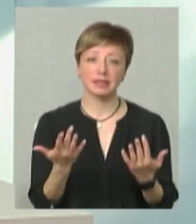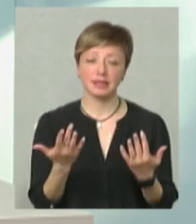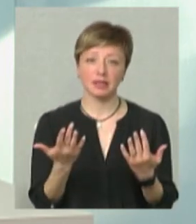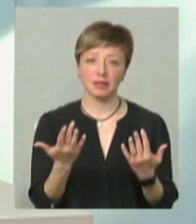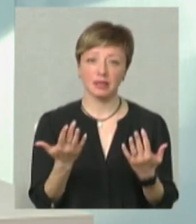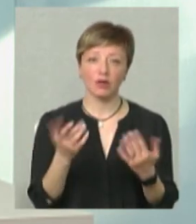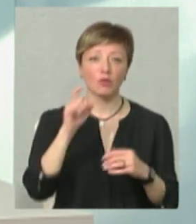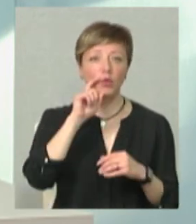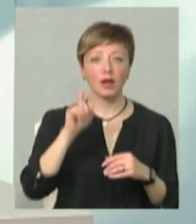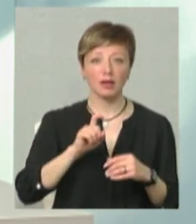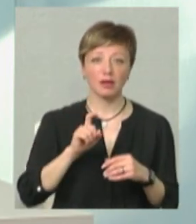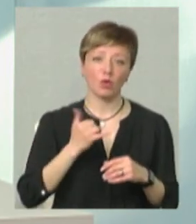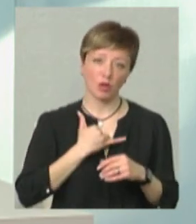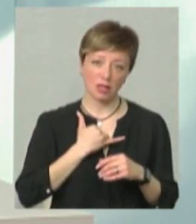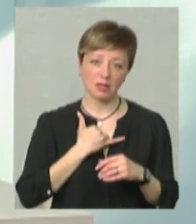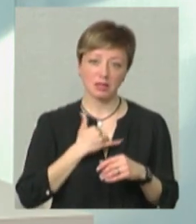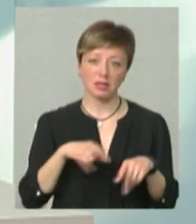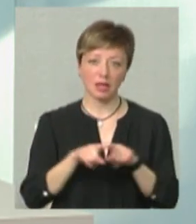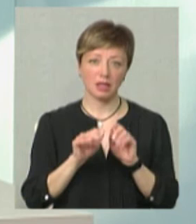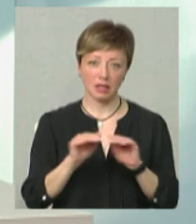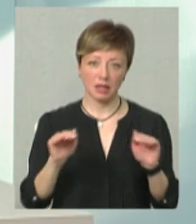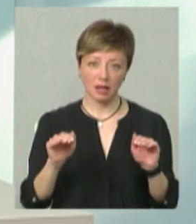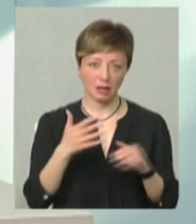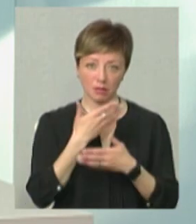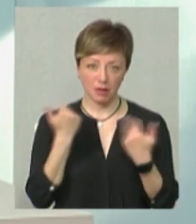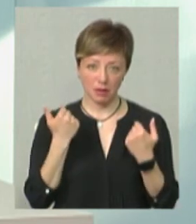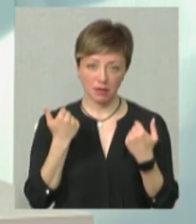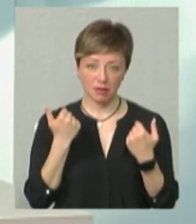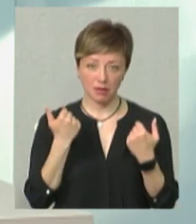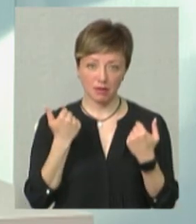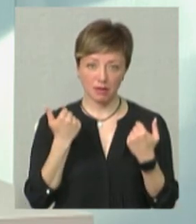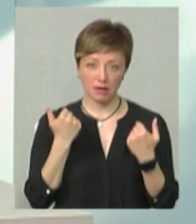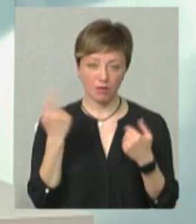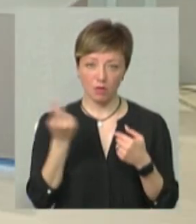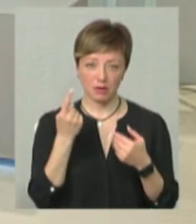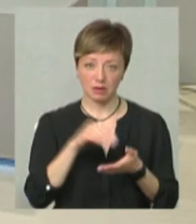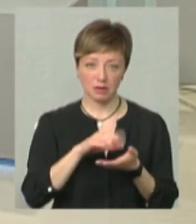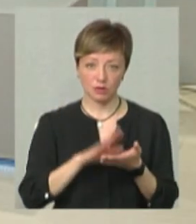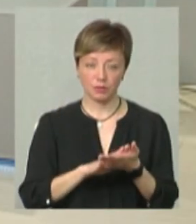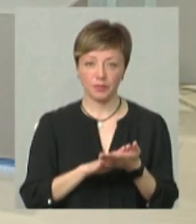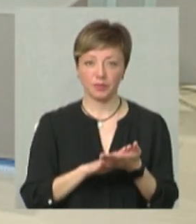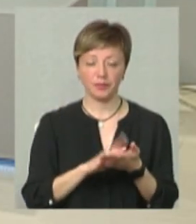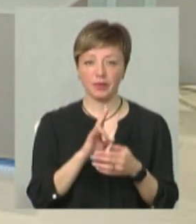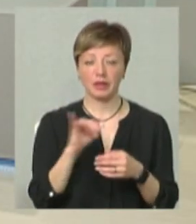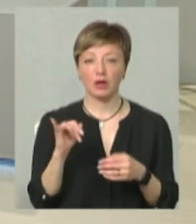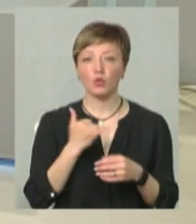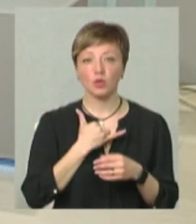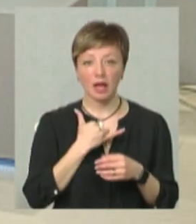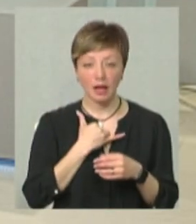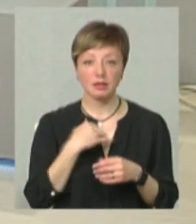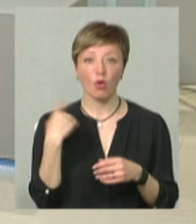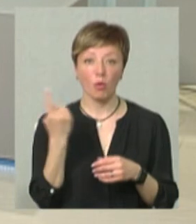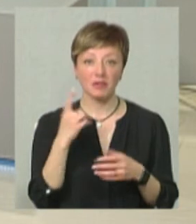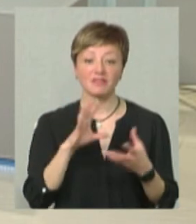в Україні, у нас таких дітей, ви сказали, немає в області, не зареєстровані, так? Ні. У нас в